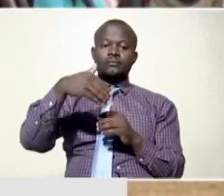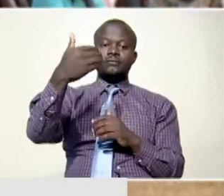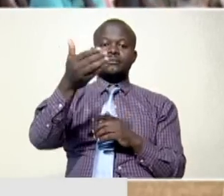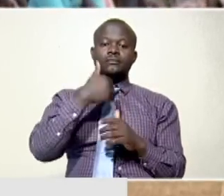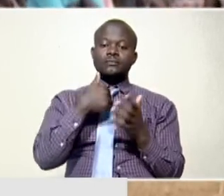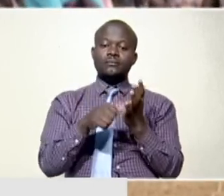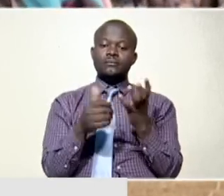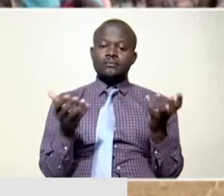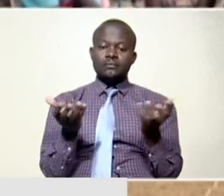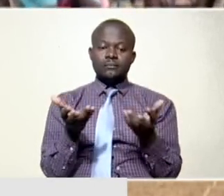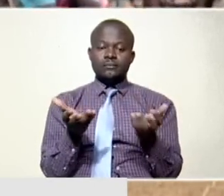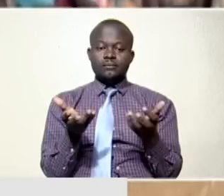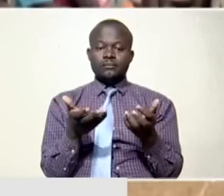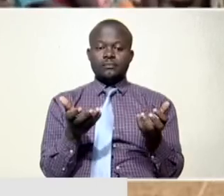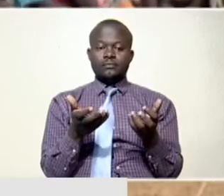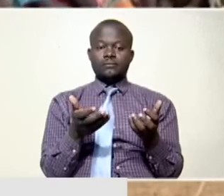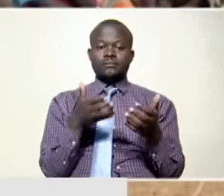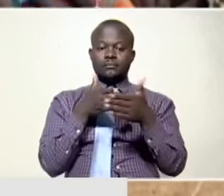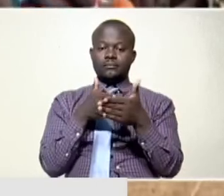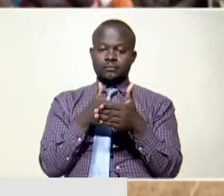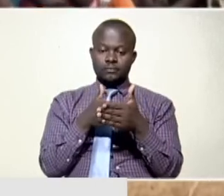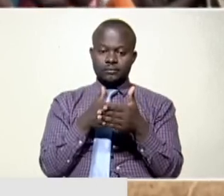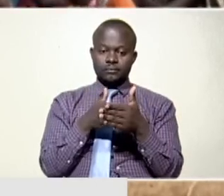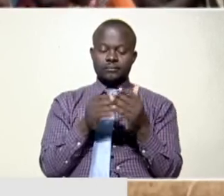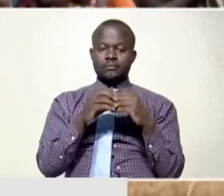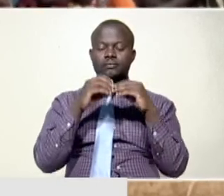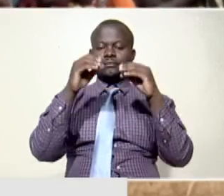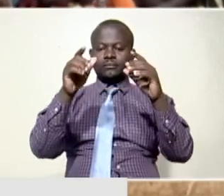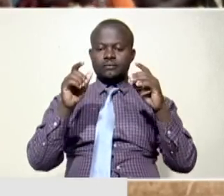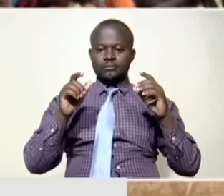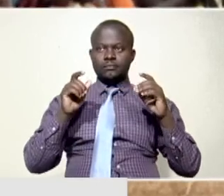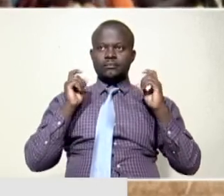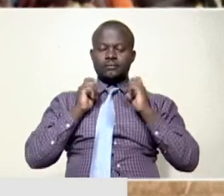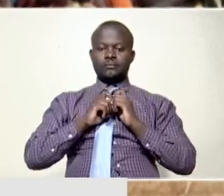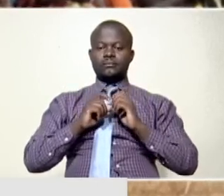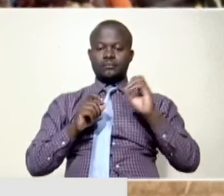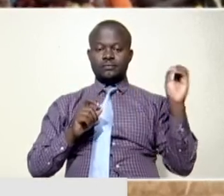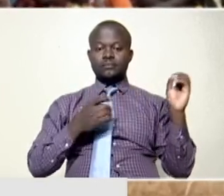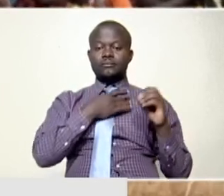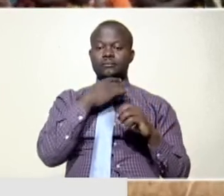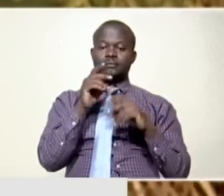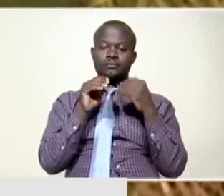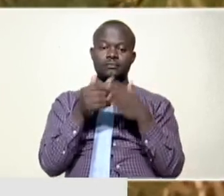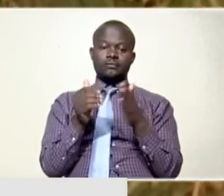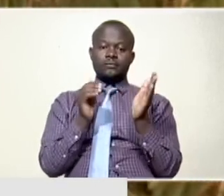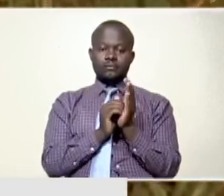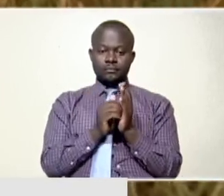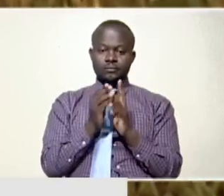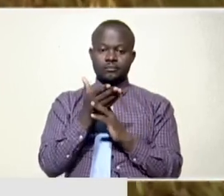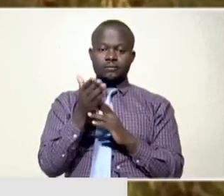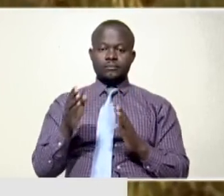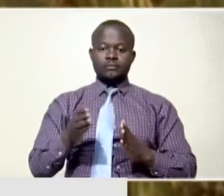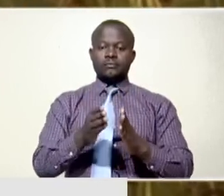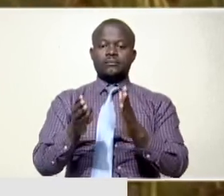n'iki n'ingora Guverineri w'intara y'Uburengerazuba habitege ku France kwa yasuye abaturage ndetse anyura muri uyu